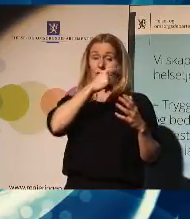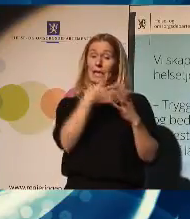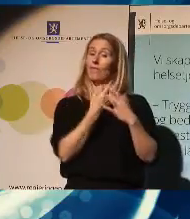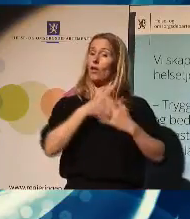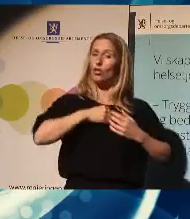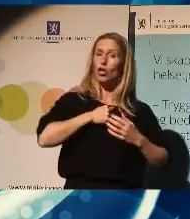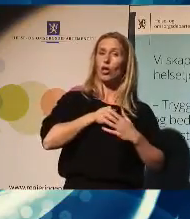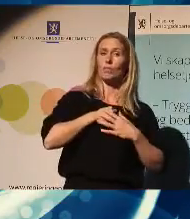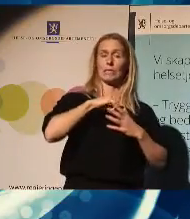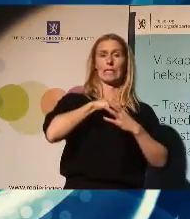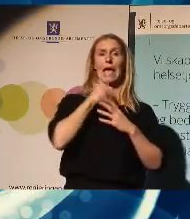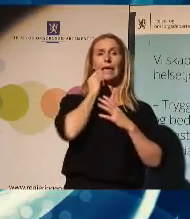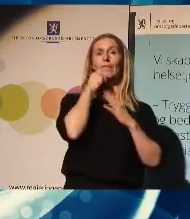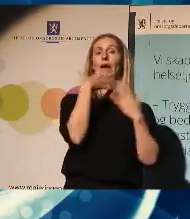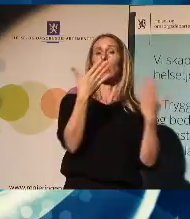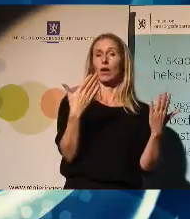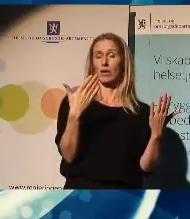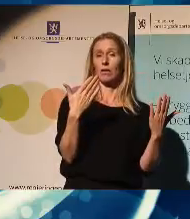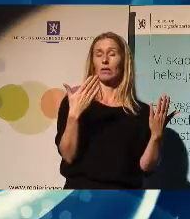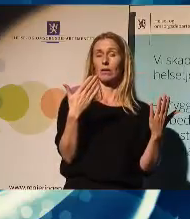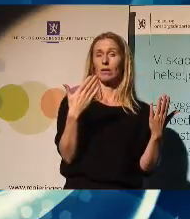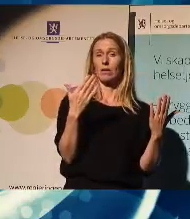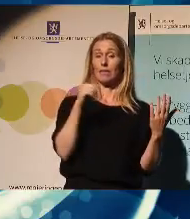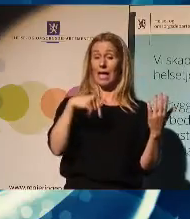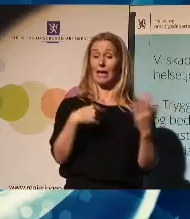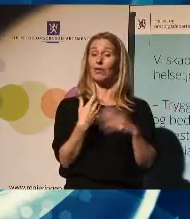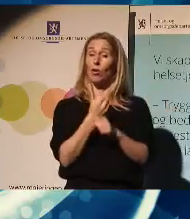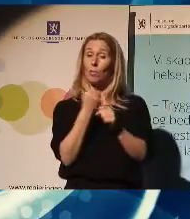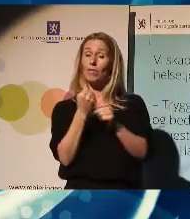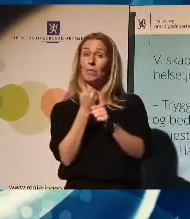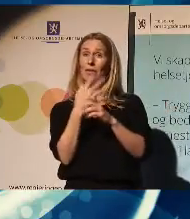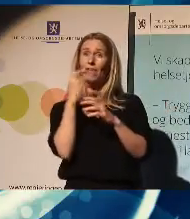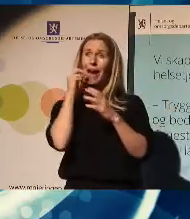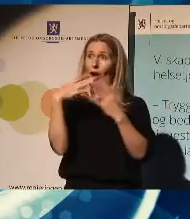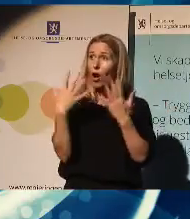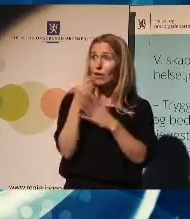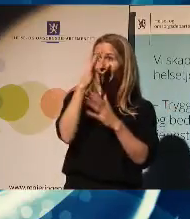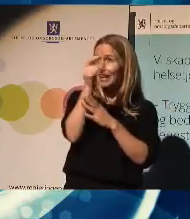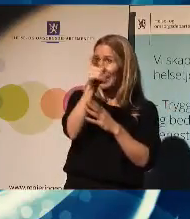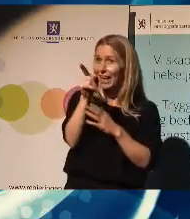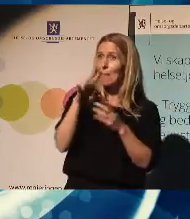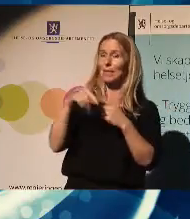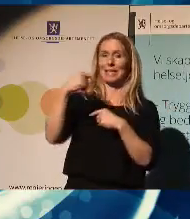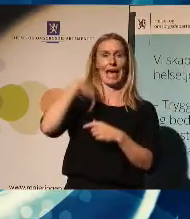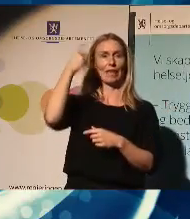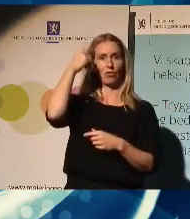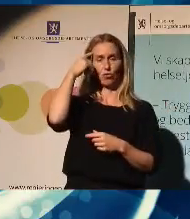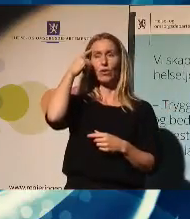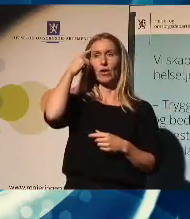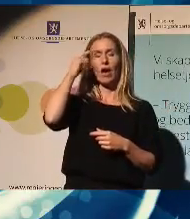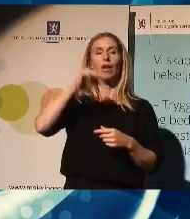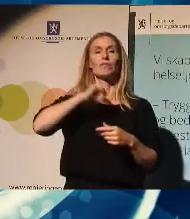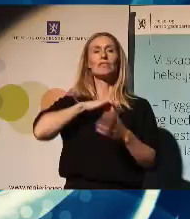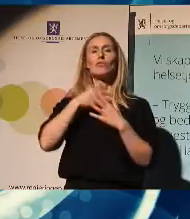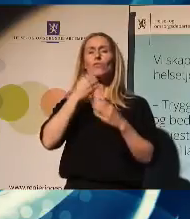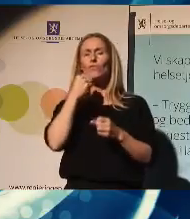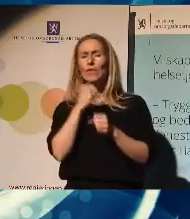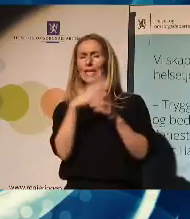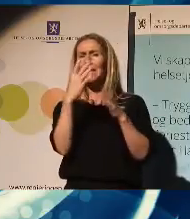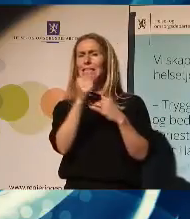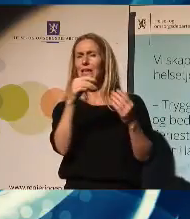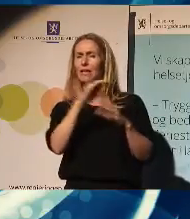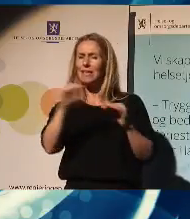hverdag. Det jo det vi driver med hver dag, tenker dere. Men jeg tror at hvis vi skal virkelig dra oss litt høyt